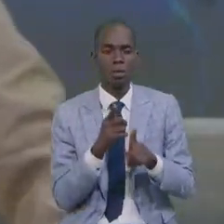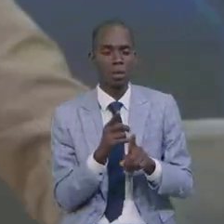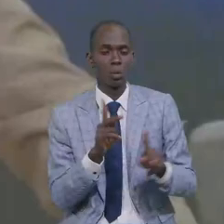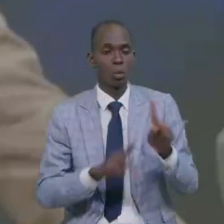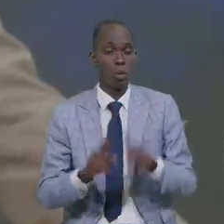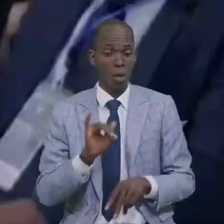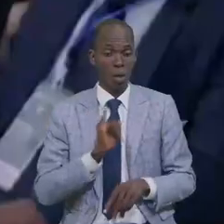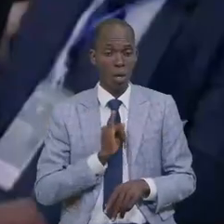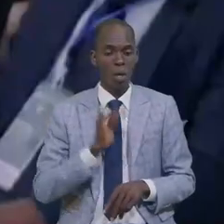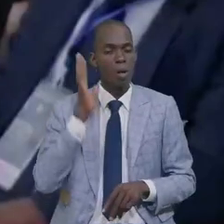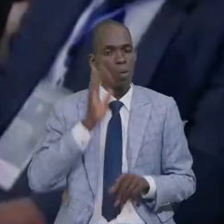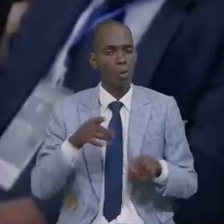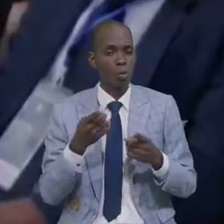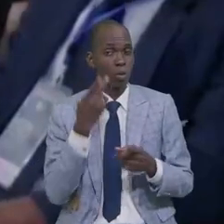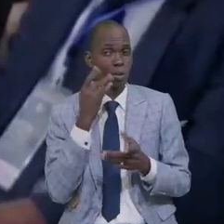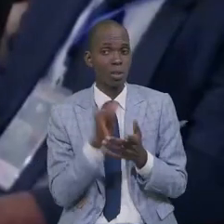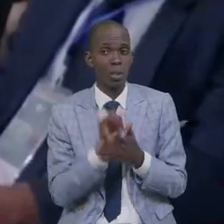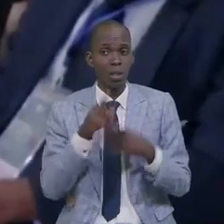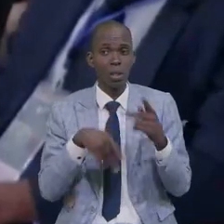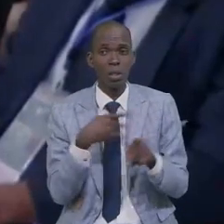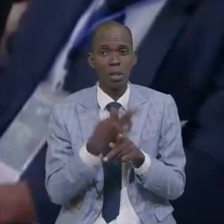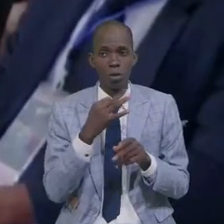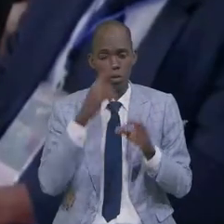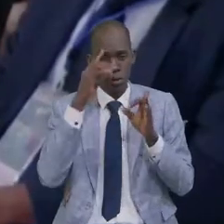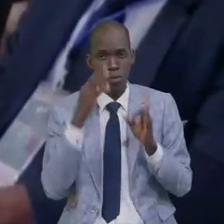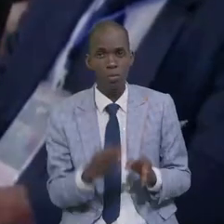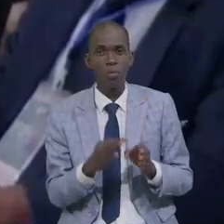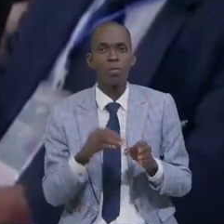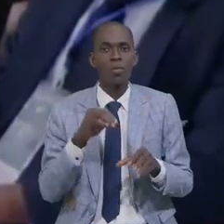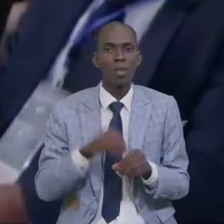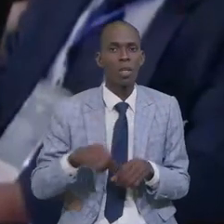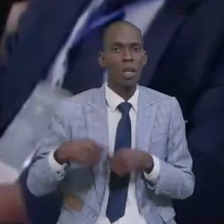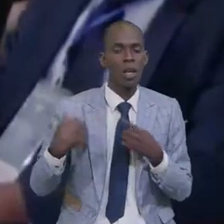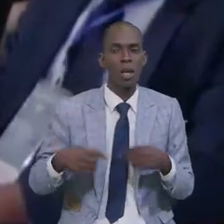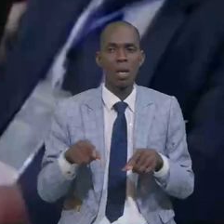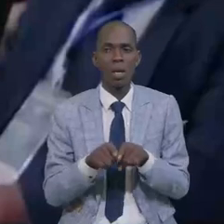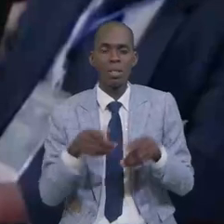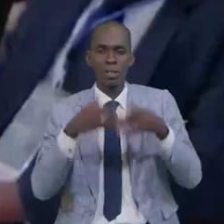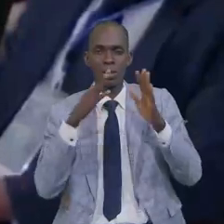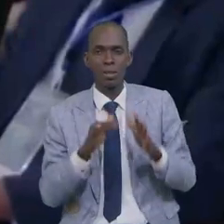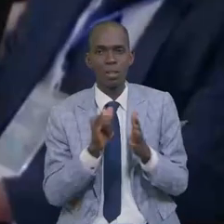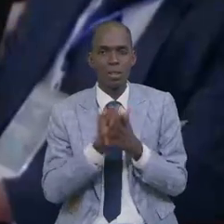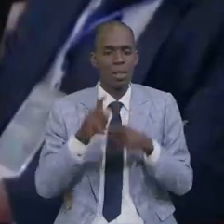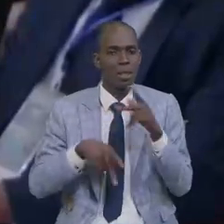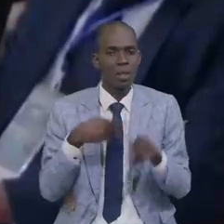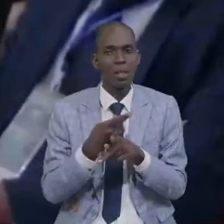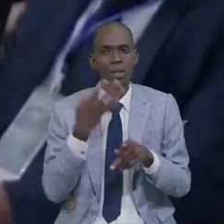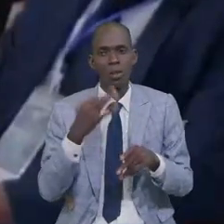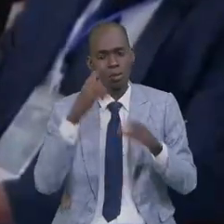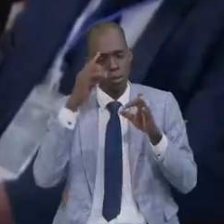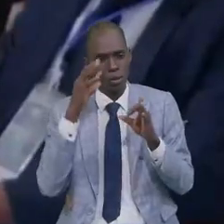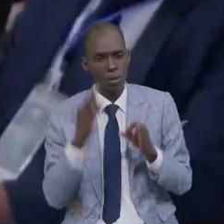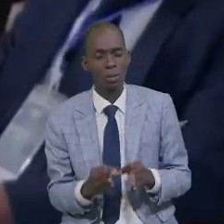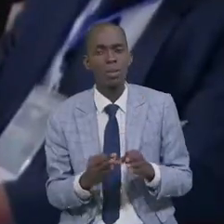réalité, c'est ce type de décision dans nos cœurs en tant que dirigeants. C'est ce type de dirigeant dans